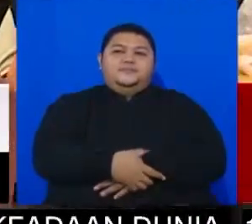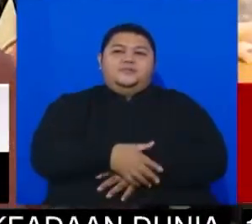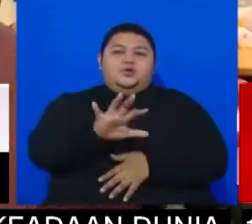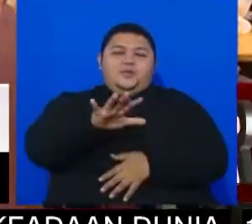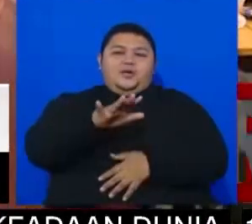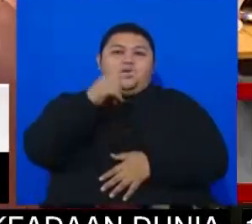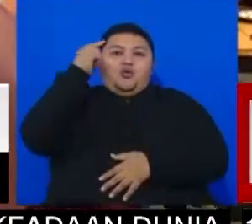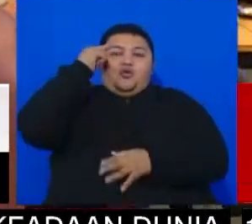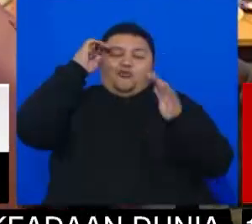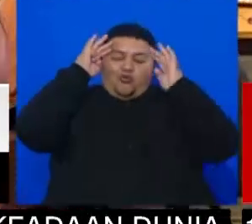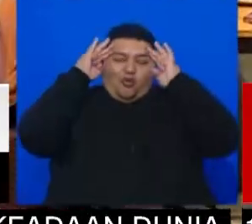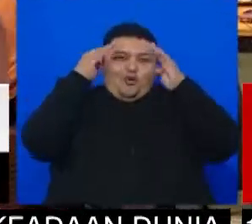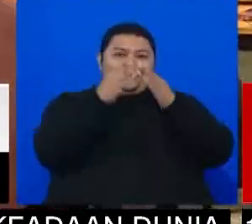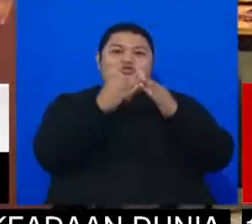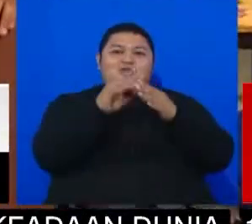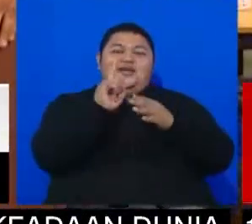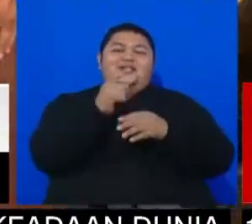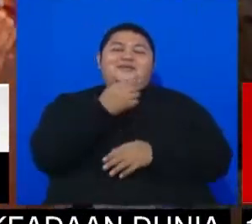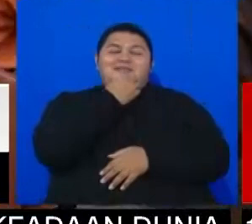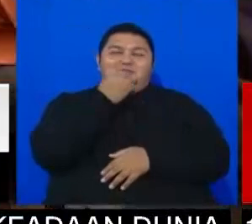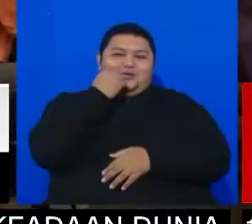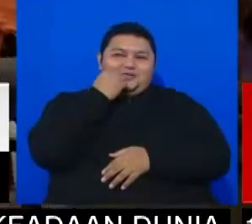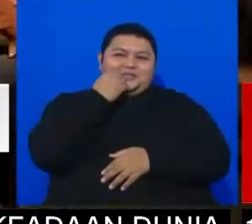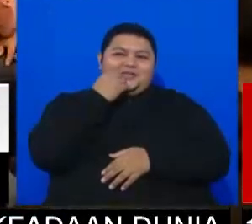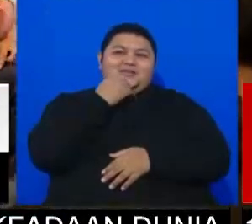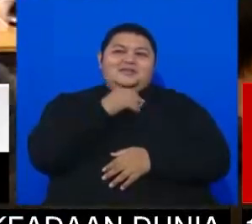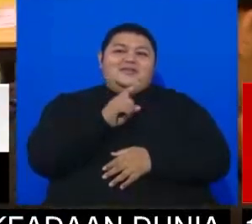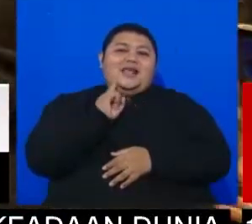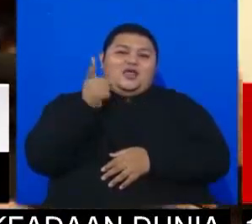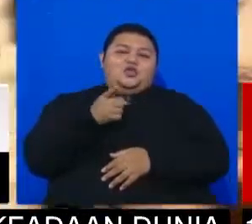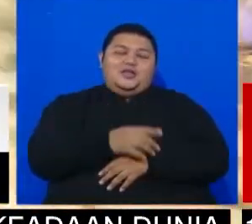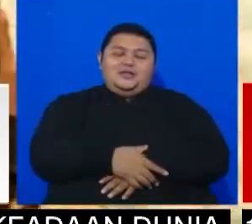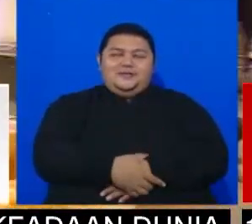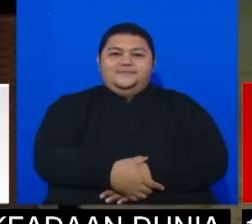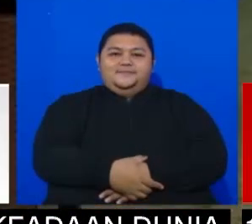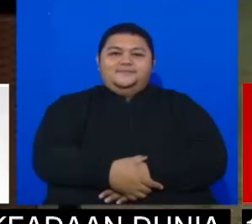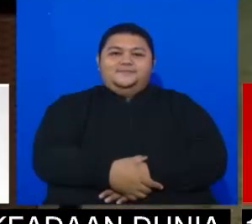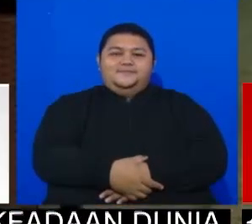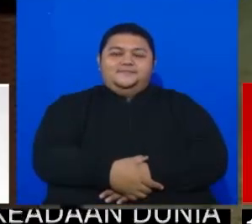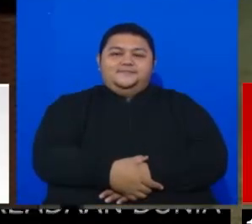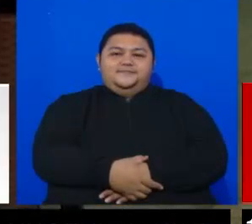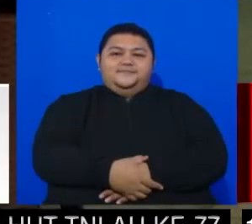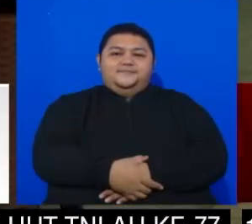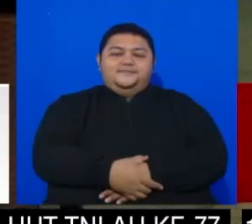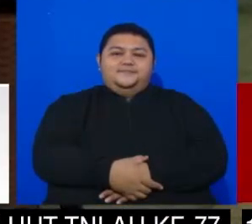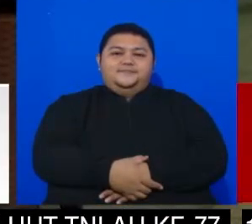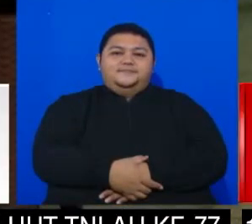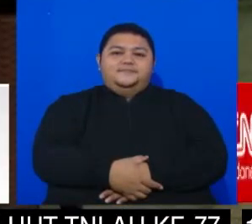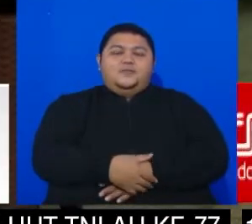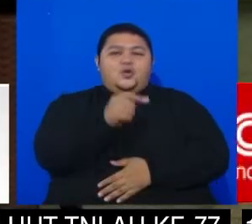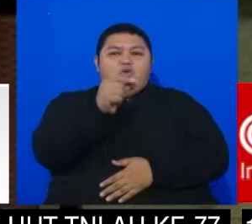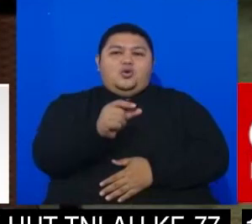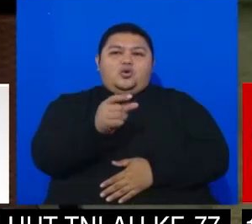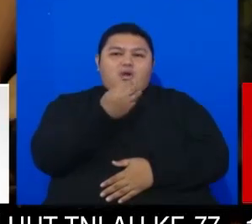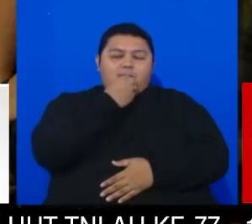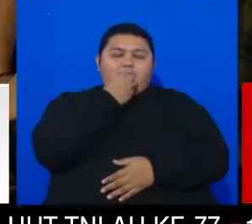Konsentrasinya harus benar-benar full karena lagi puasa juga. Masih banyak yang harus dianterin, jadi kita lanjut dulu. Di saat orang lain santap